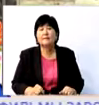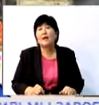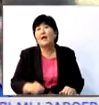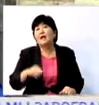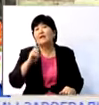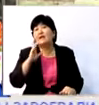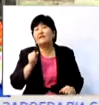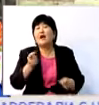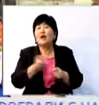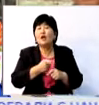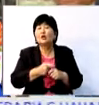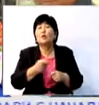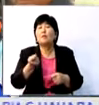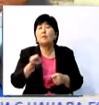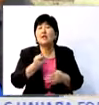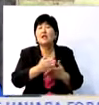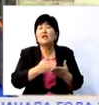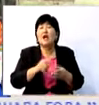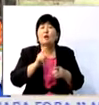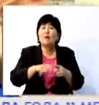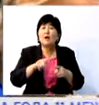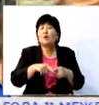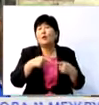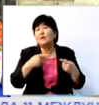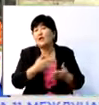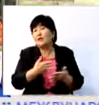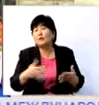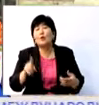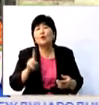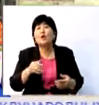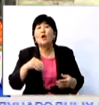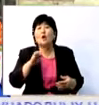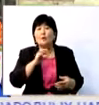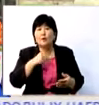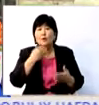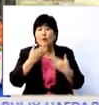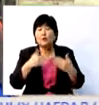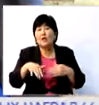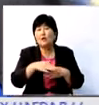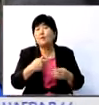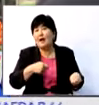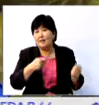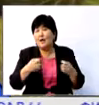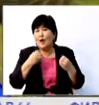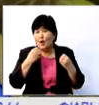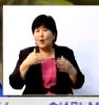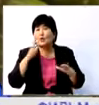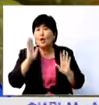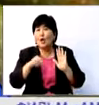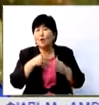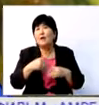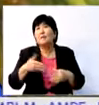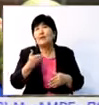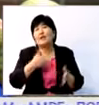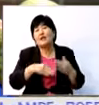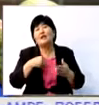Тыква, картофель, пшеница, корма, морковь и другие сельхозпродукты – все, что пользуется спросом у народа, привезли. Хорошо раскупают. И мы